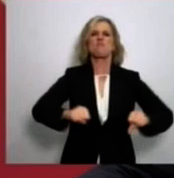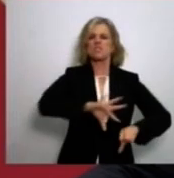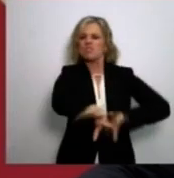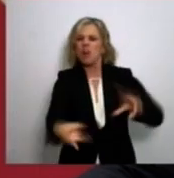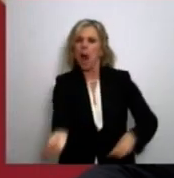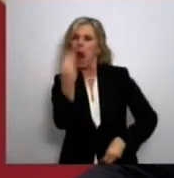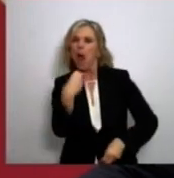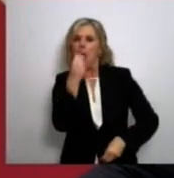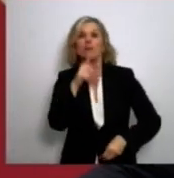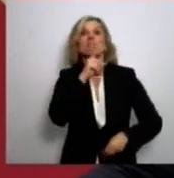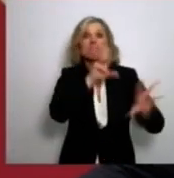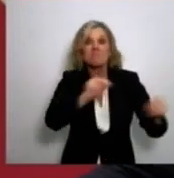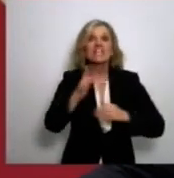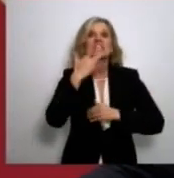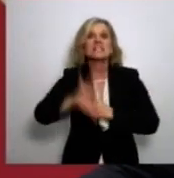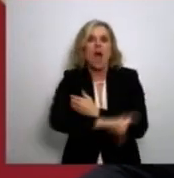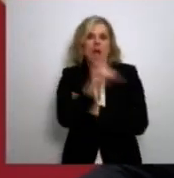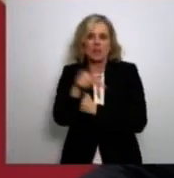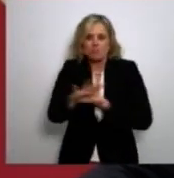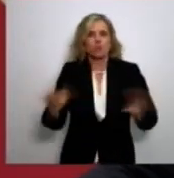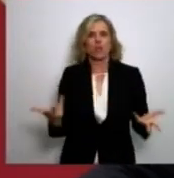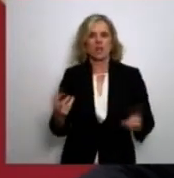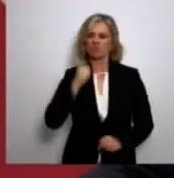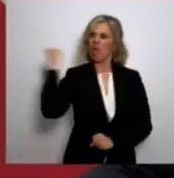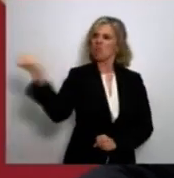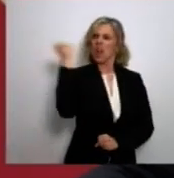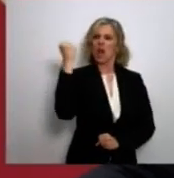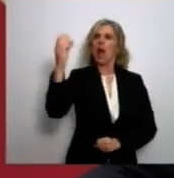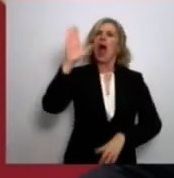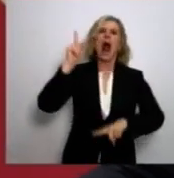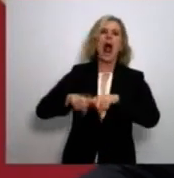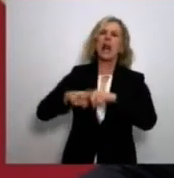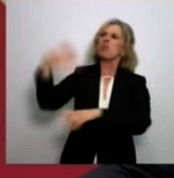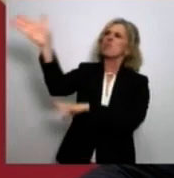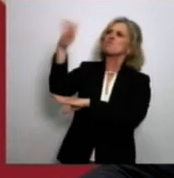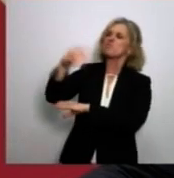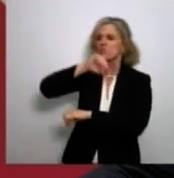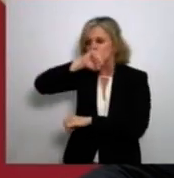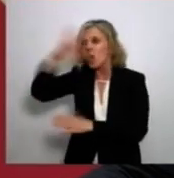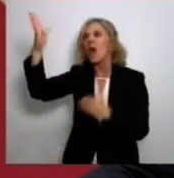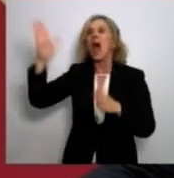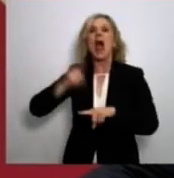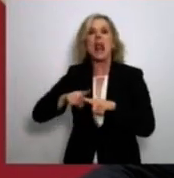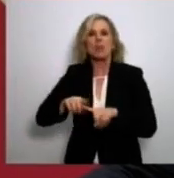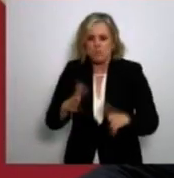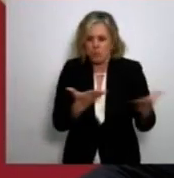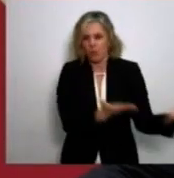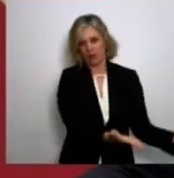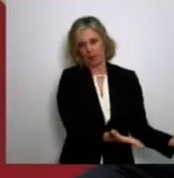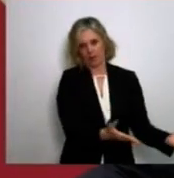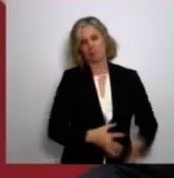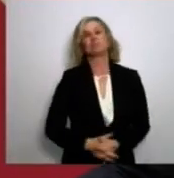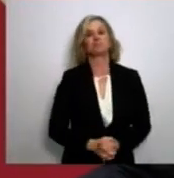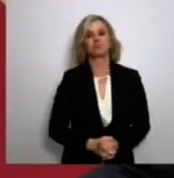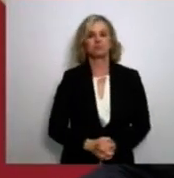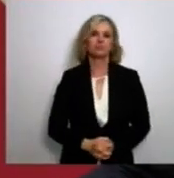μάσα και δεν ξέρω και εγώ τι άλλο. Δεν μας ενδιαφέρουν οι μεταξύ τους εμφύλοι. Διότι οι αντιπαλότητες μεταξύ Νέας Δημοκρατίας,